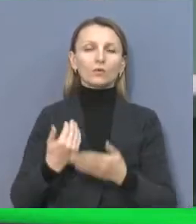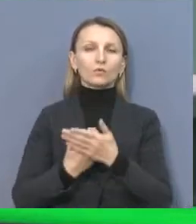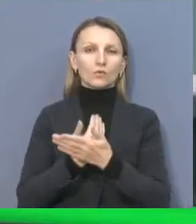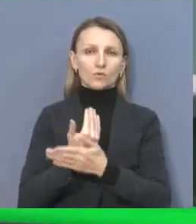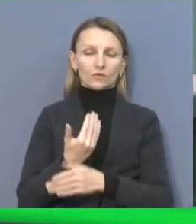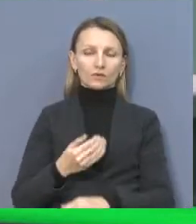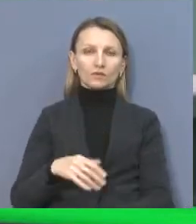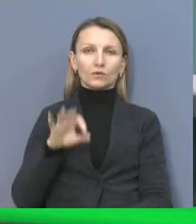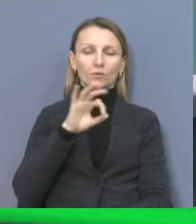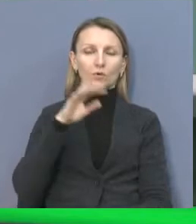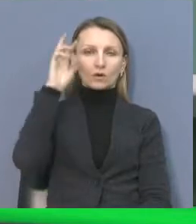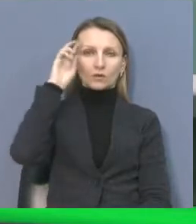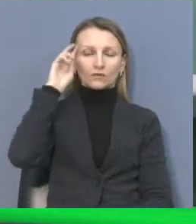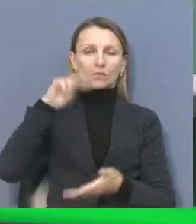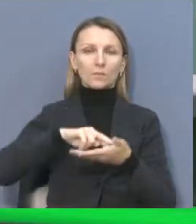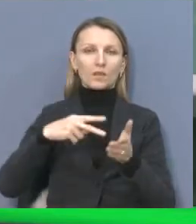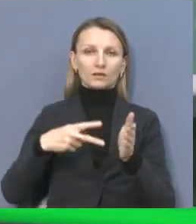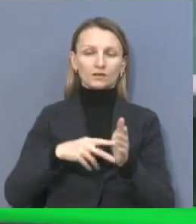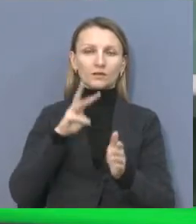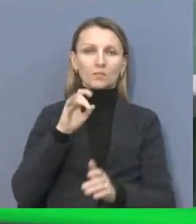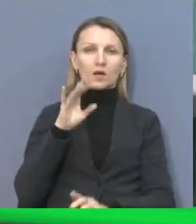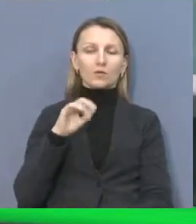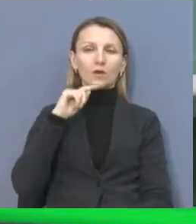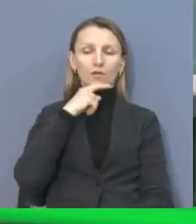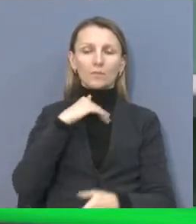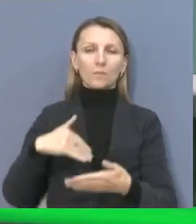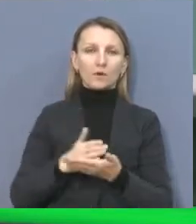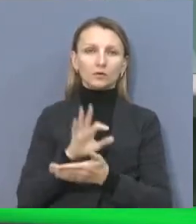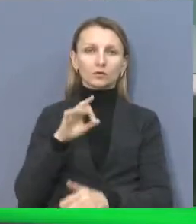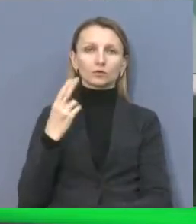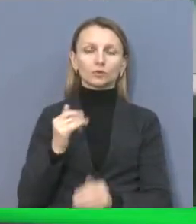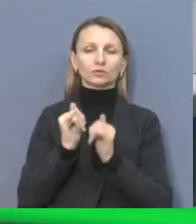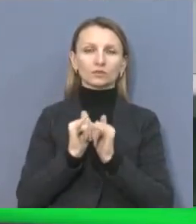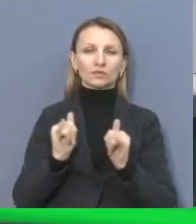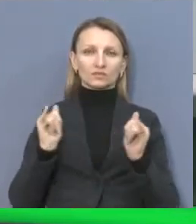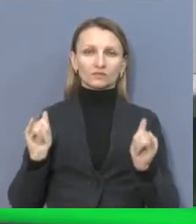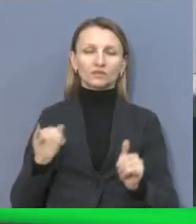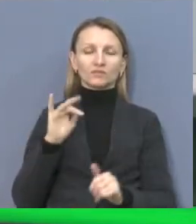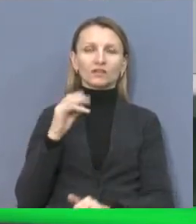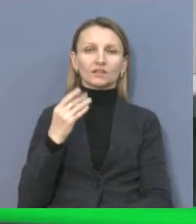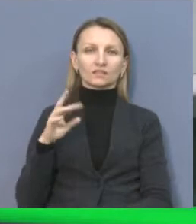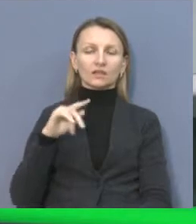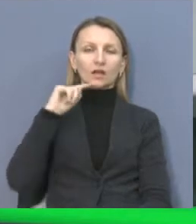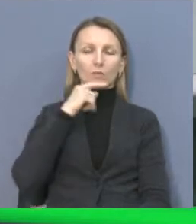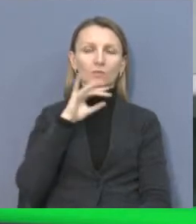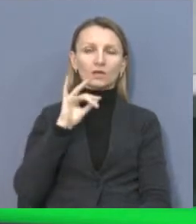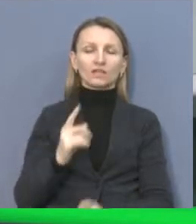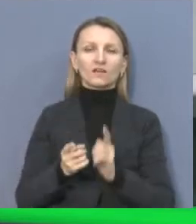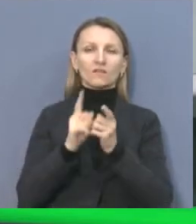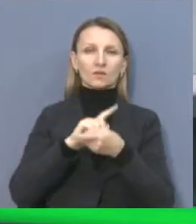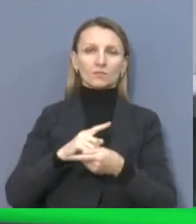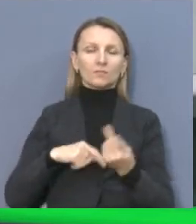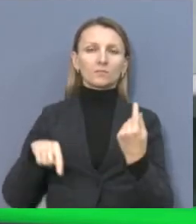системы государственного планирования макроэкономическая политика социальное развитие диверсификация экономики и реформирования